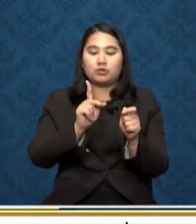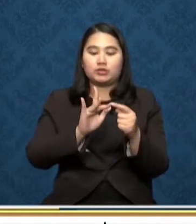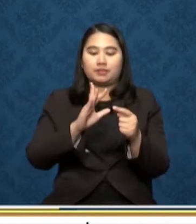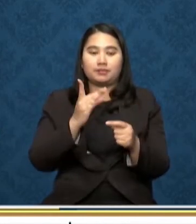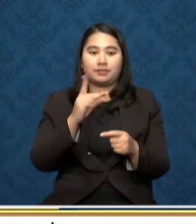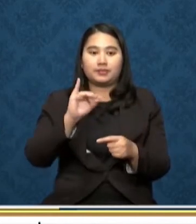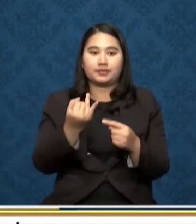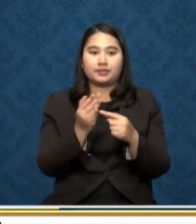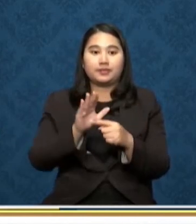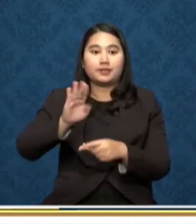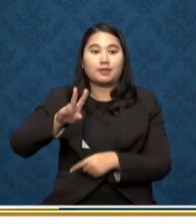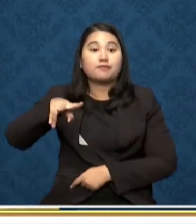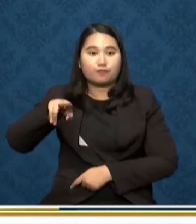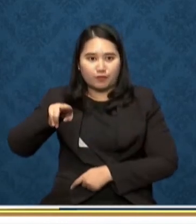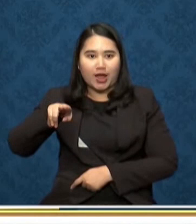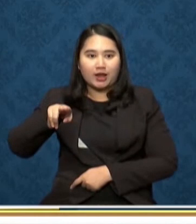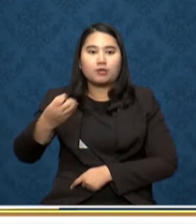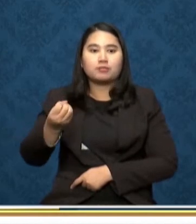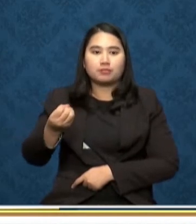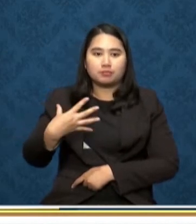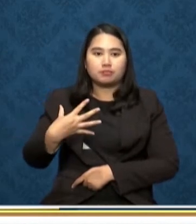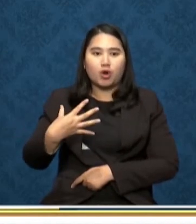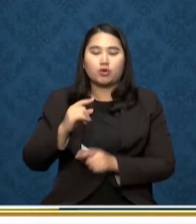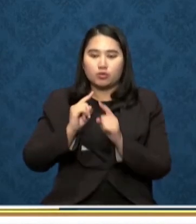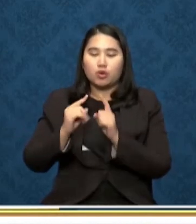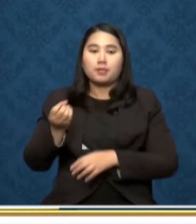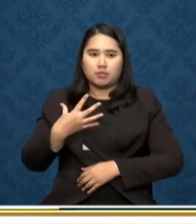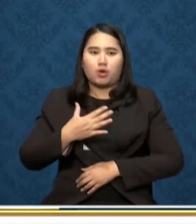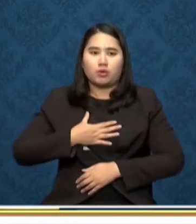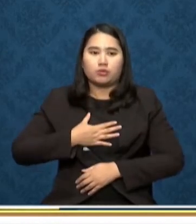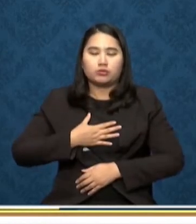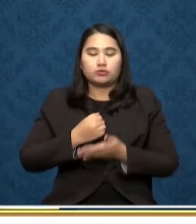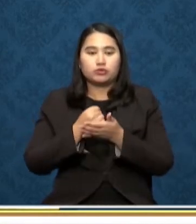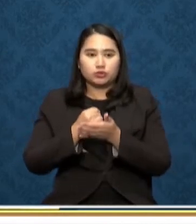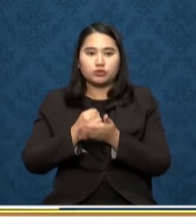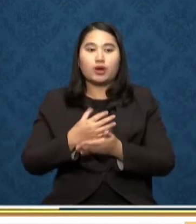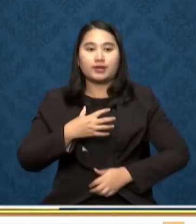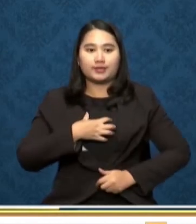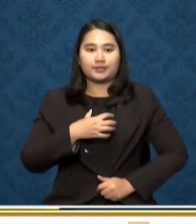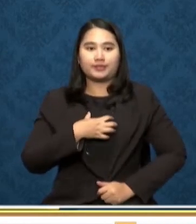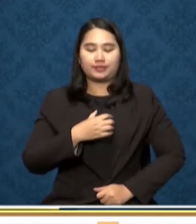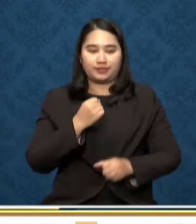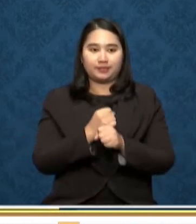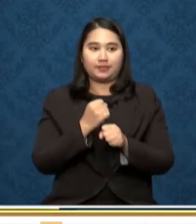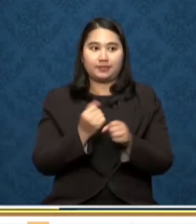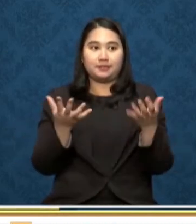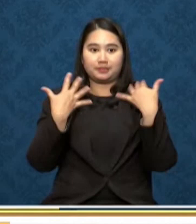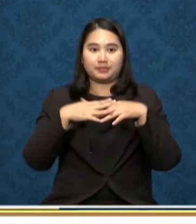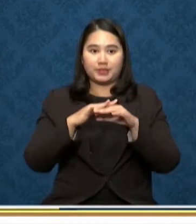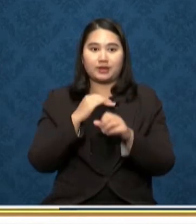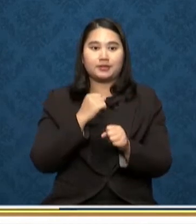บพระยาของน้องครั ได้ตดต่ประสารงานมาที่ผมว่าขอคามช่วยเหลอจท่สอๆ ดวยครับ ประสารงานให้ด้วย